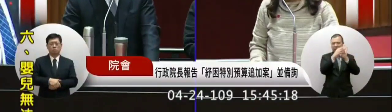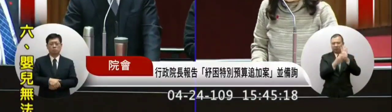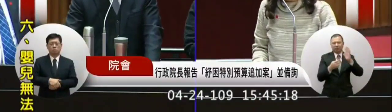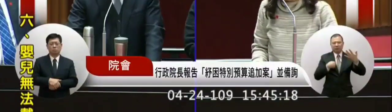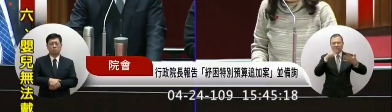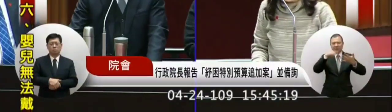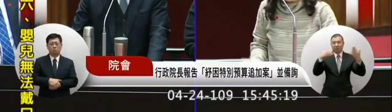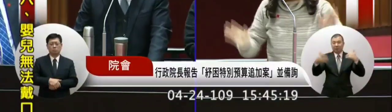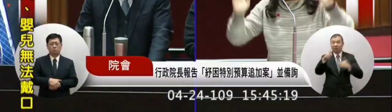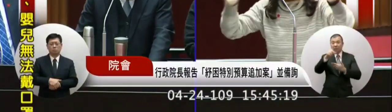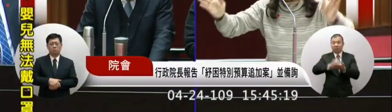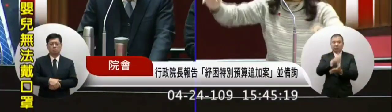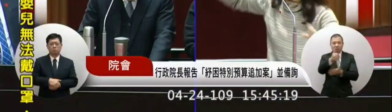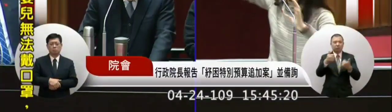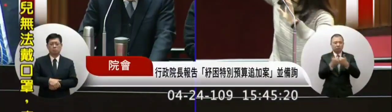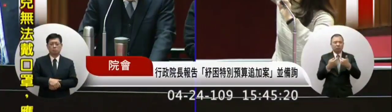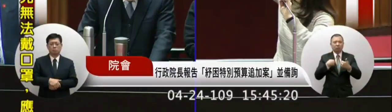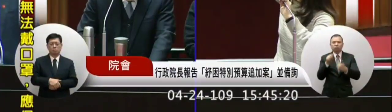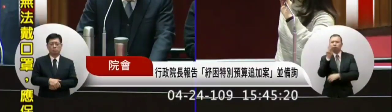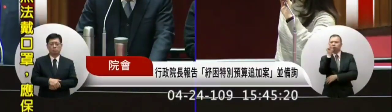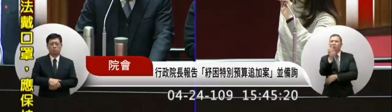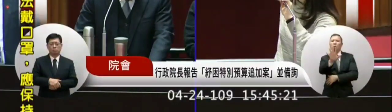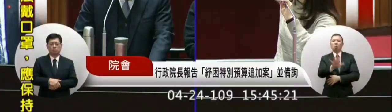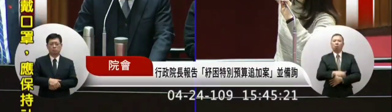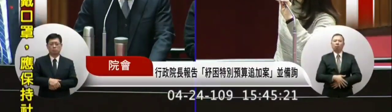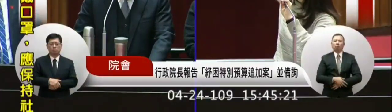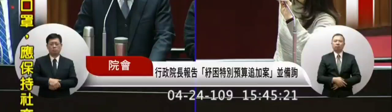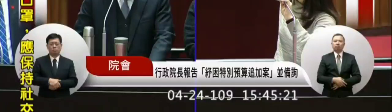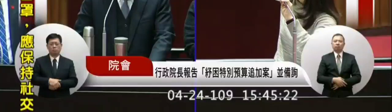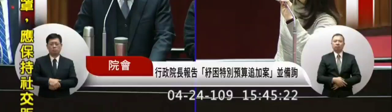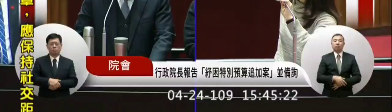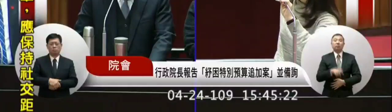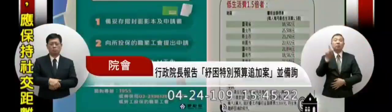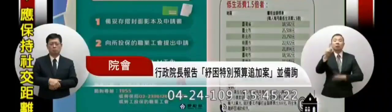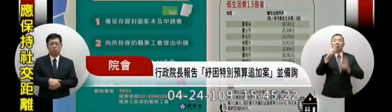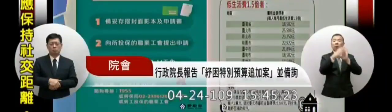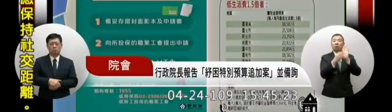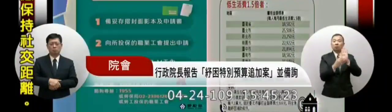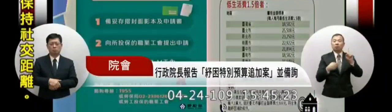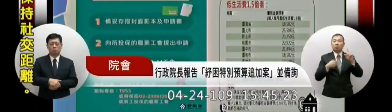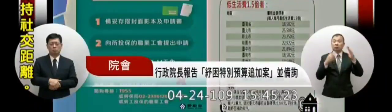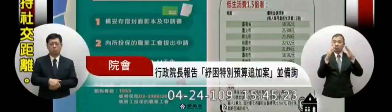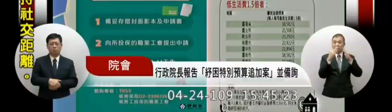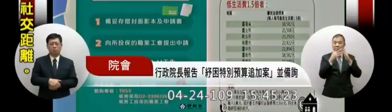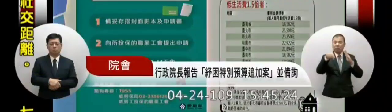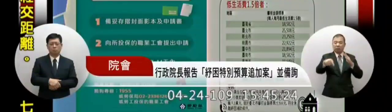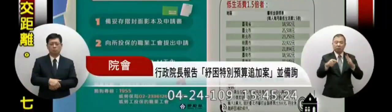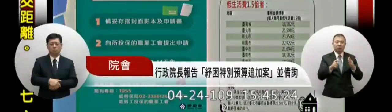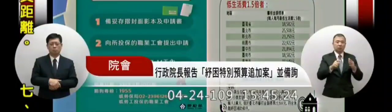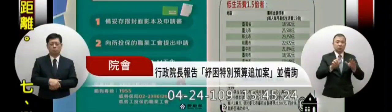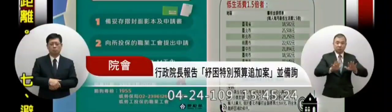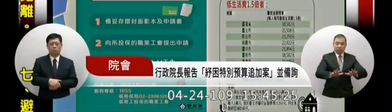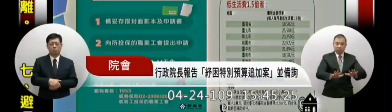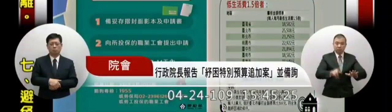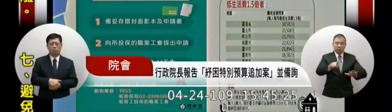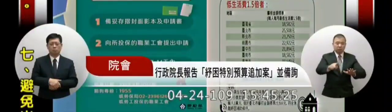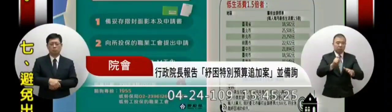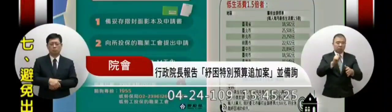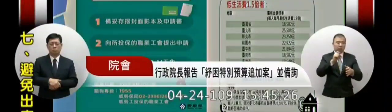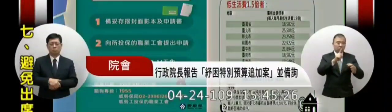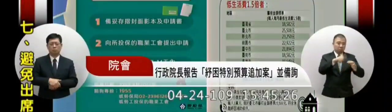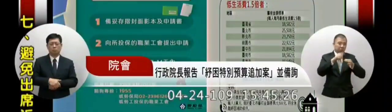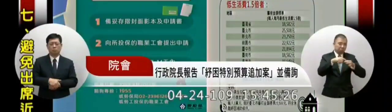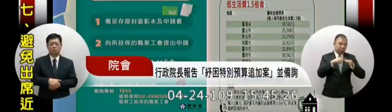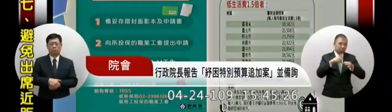记者会我都有看。他要求就是要家庭现有收入，你要提证明哦，家庭现有的存